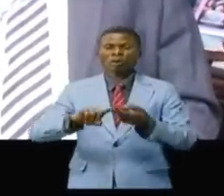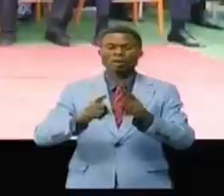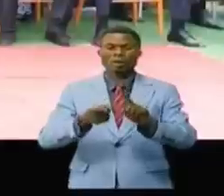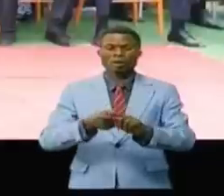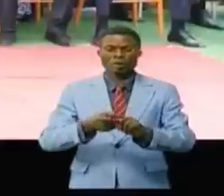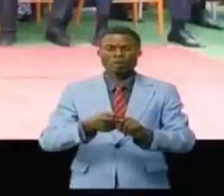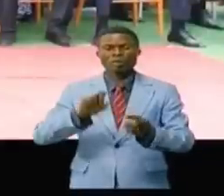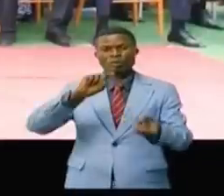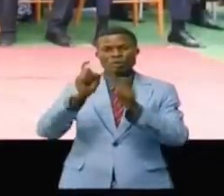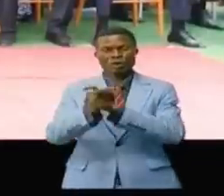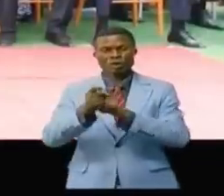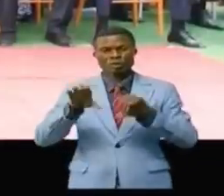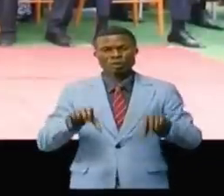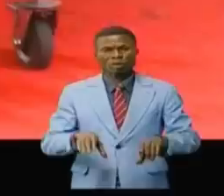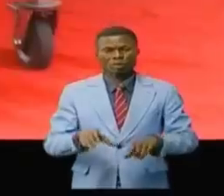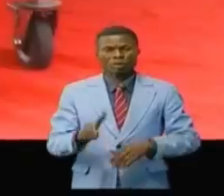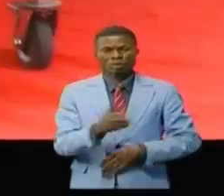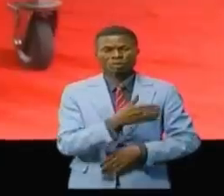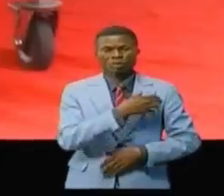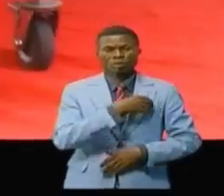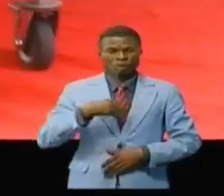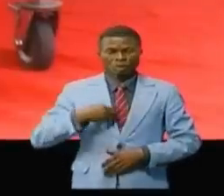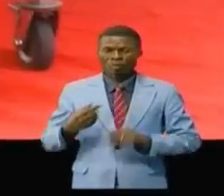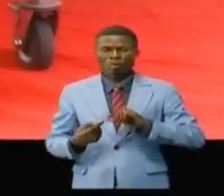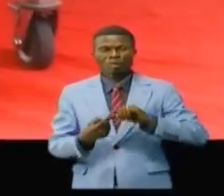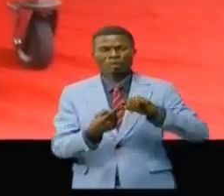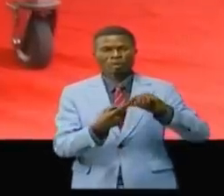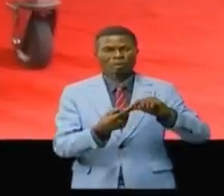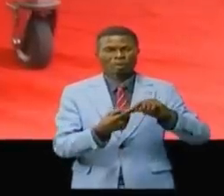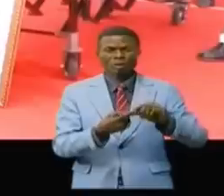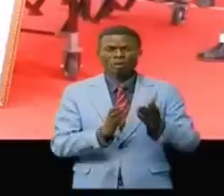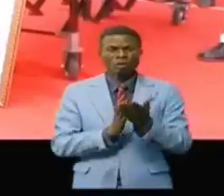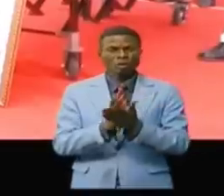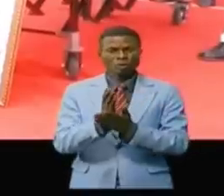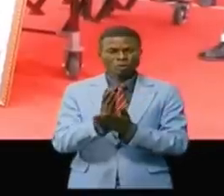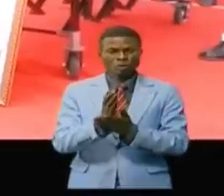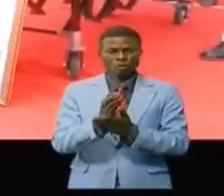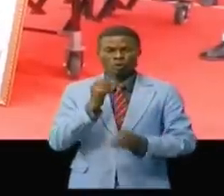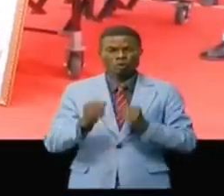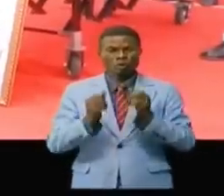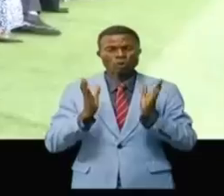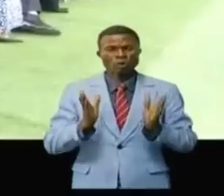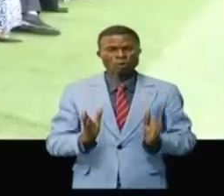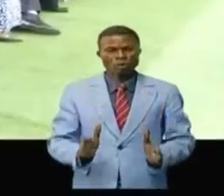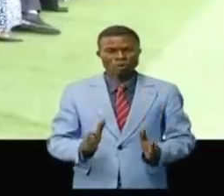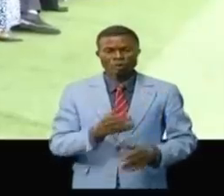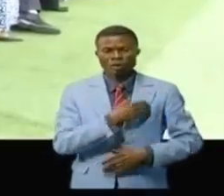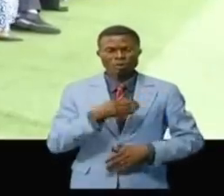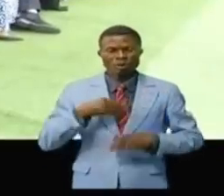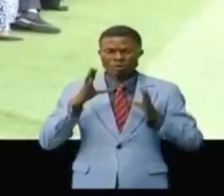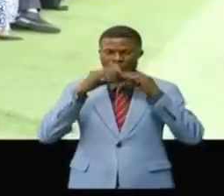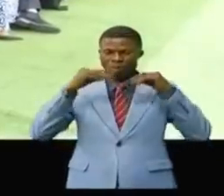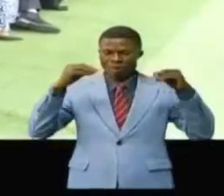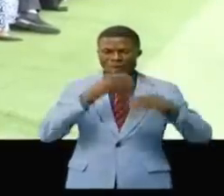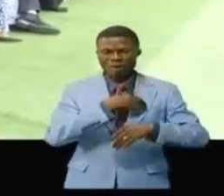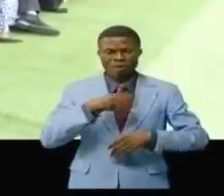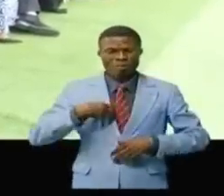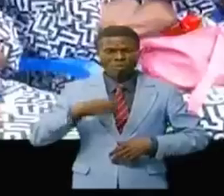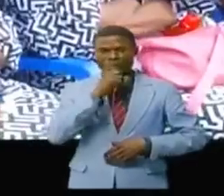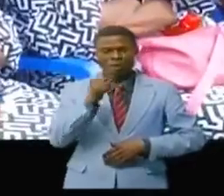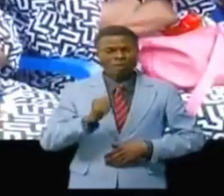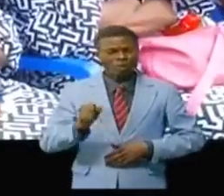la Révolution. Femme exceptionnelle, vertueuse et courageuse, mère gentille, grand-mère